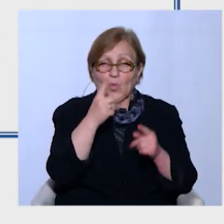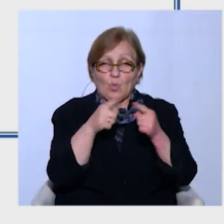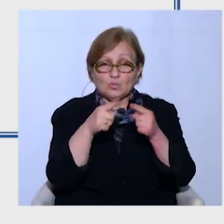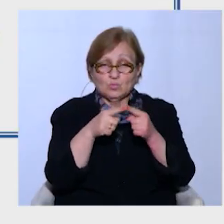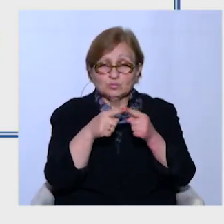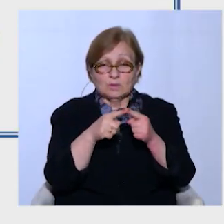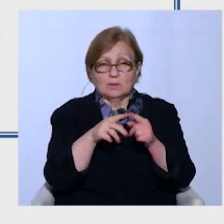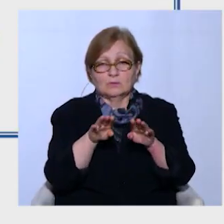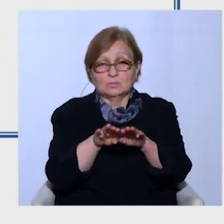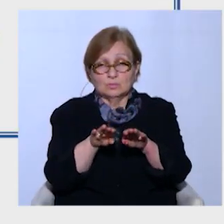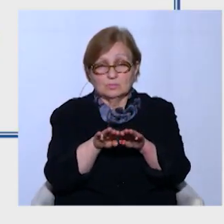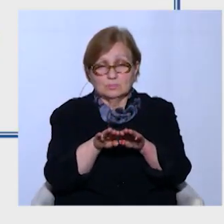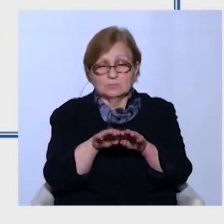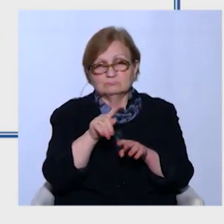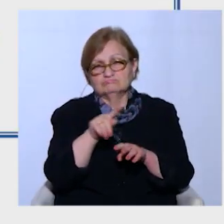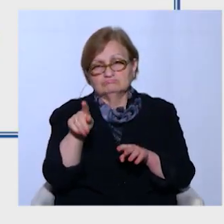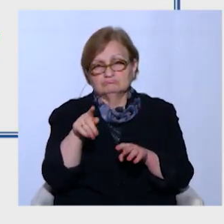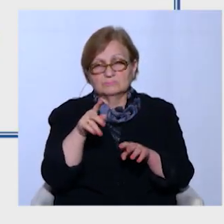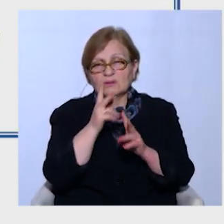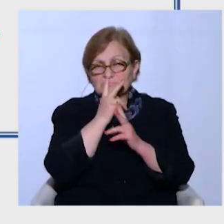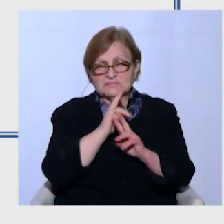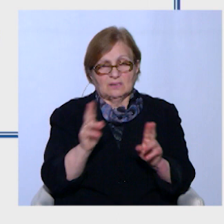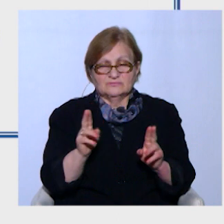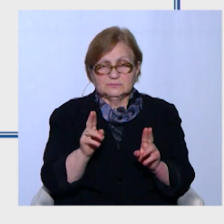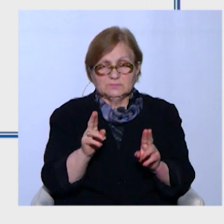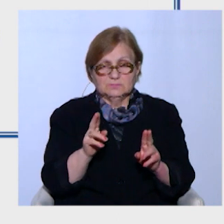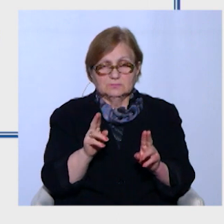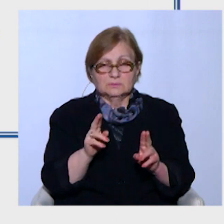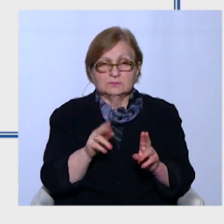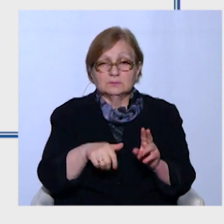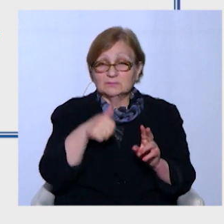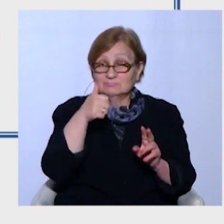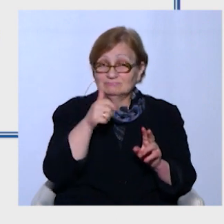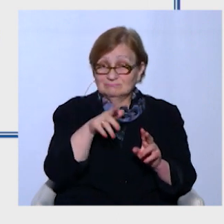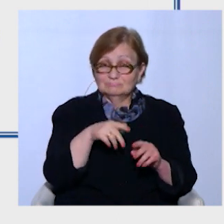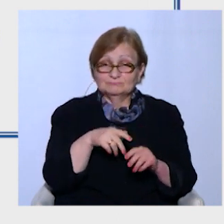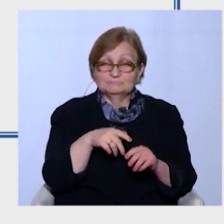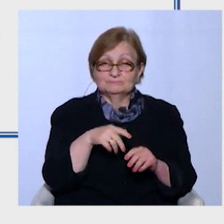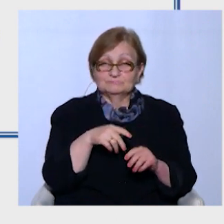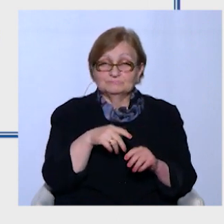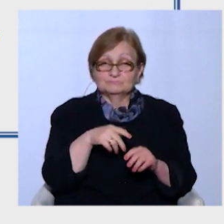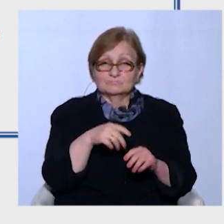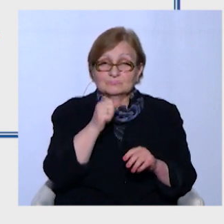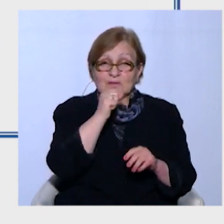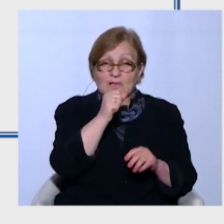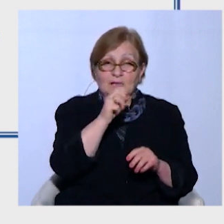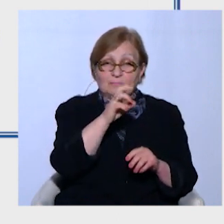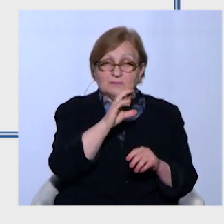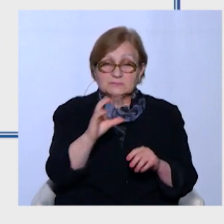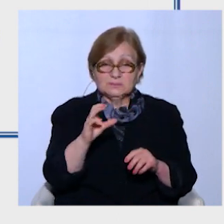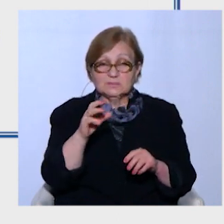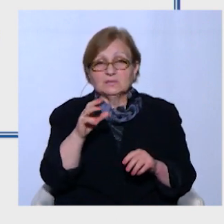აქვს ტოლი, ვიტყვით, რომ ეს ორი სამკუთხედი არის მსგავსი მსგავსების პირველი ნიშნით. აი ნახაზე, მოცემულია ABC